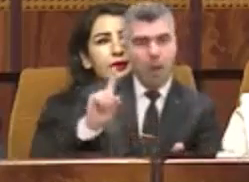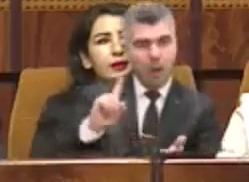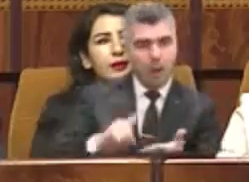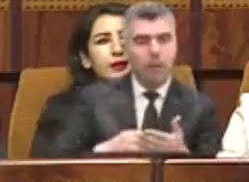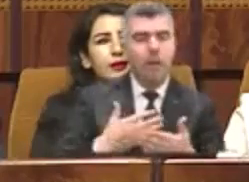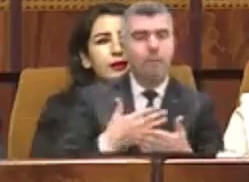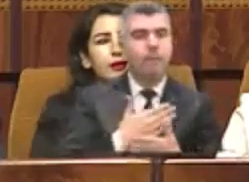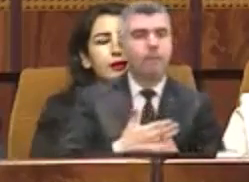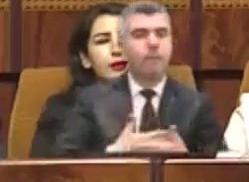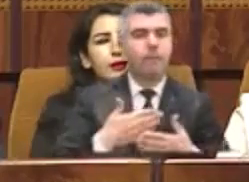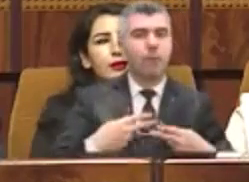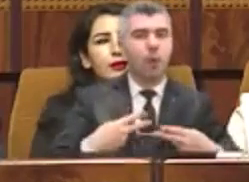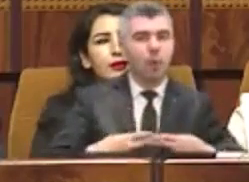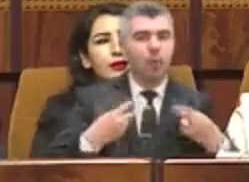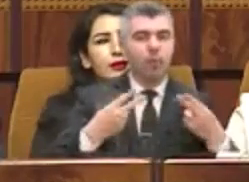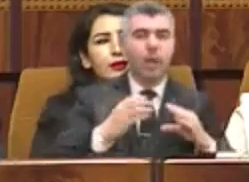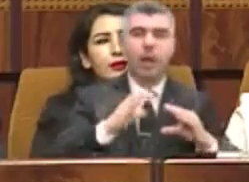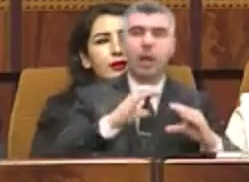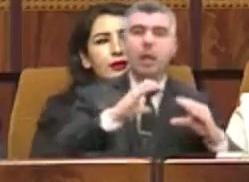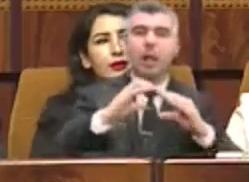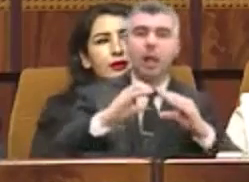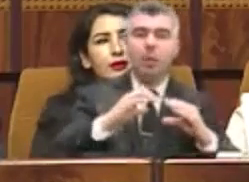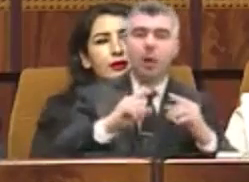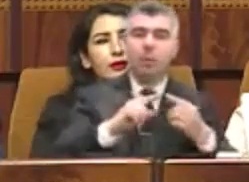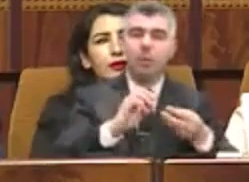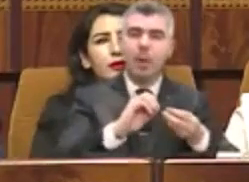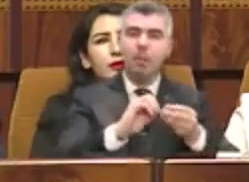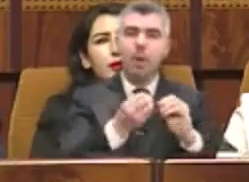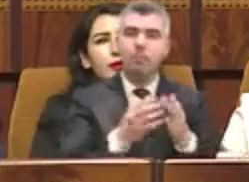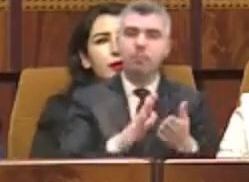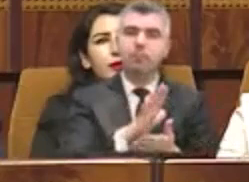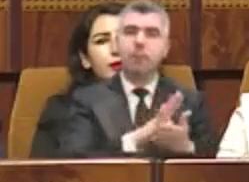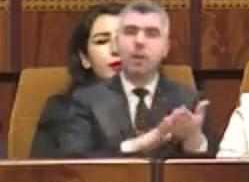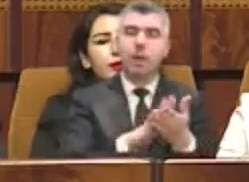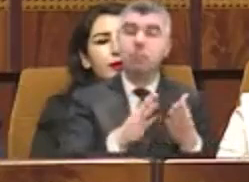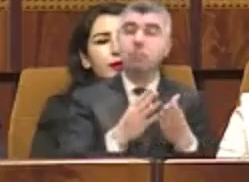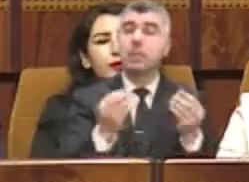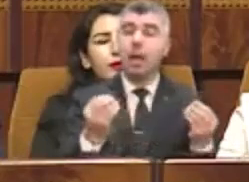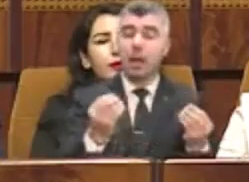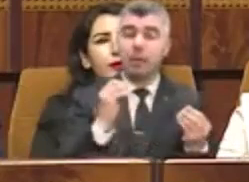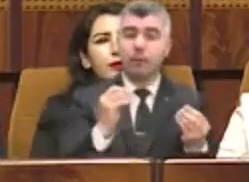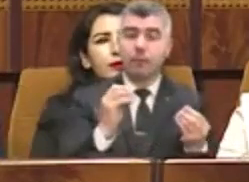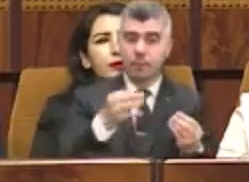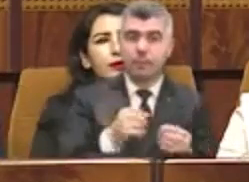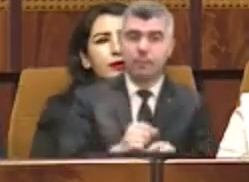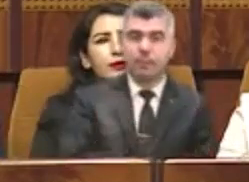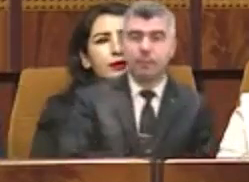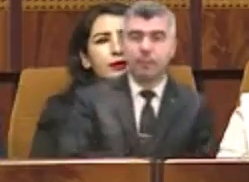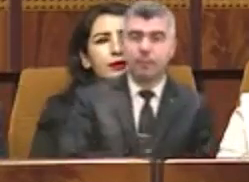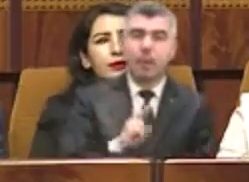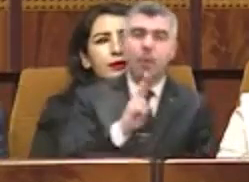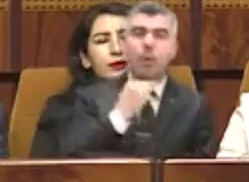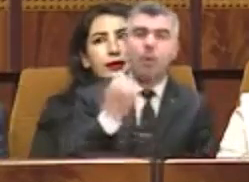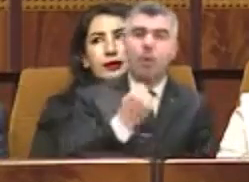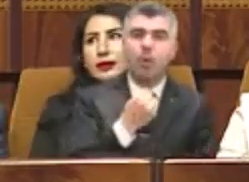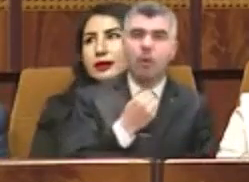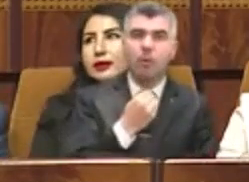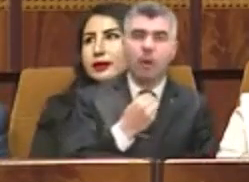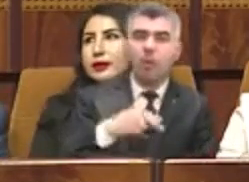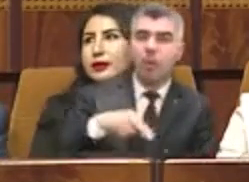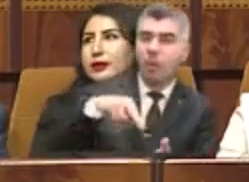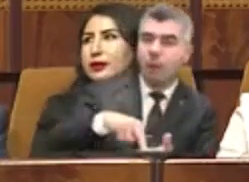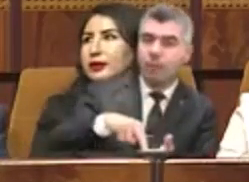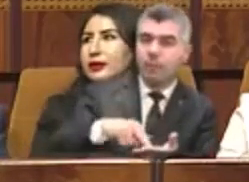بفتح الحوار وحل مجموعه من الاشكاليات ديال هذا القطاع هذا. واذا كانت الحكومه وقفت